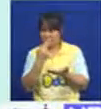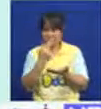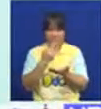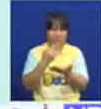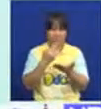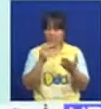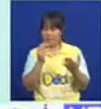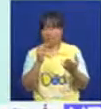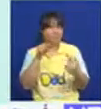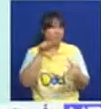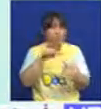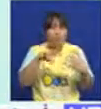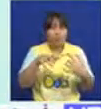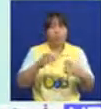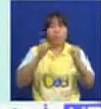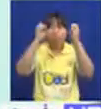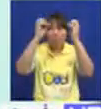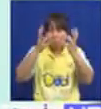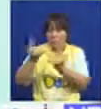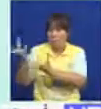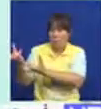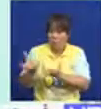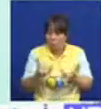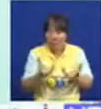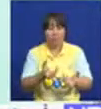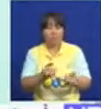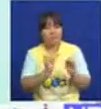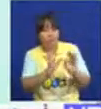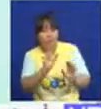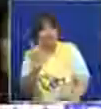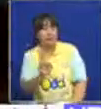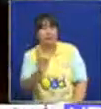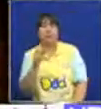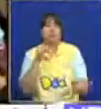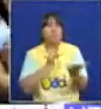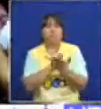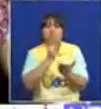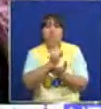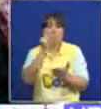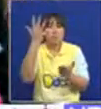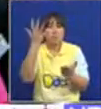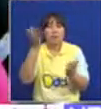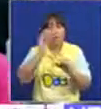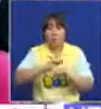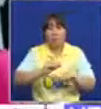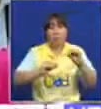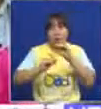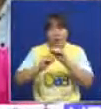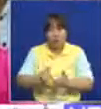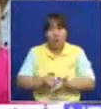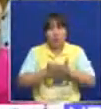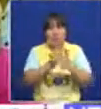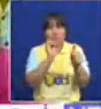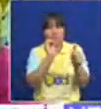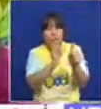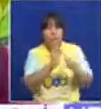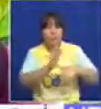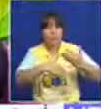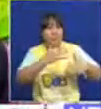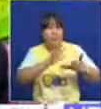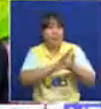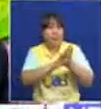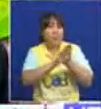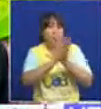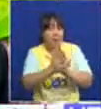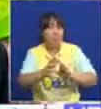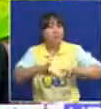รู้และครูไม่มีการนำสื่อการเรียนการสอนไปใช้อย่างถูกวิธีโครงการนี้จึงเข้ามาช่วยแนะแนวทางพัฒนาปรับเปลี่ยนการจัด